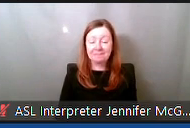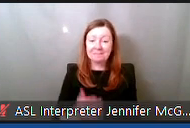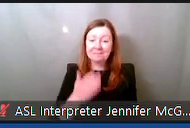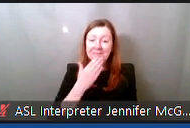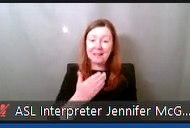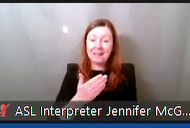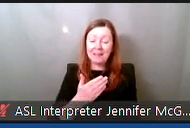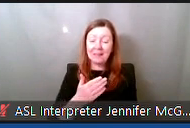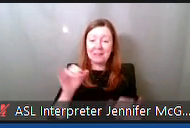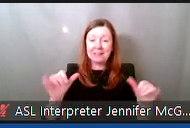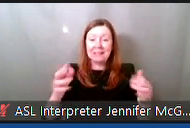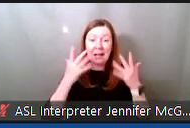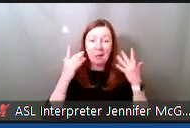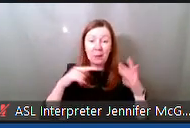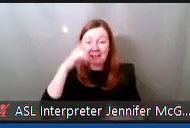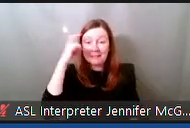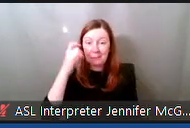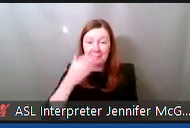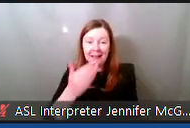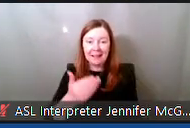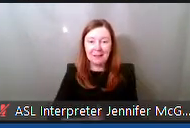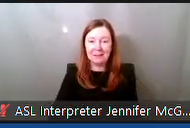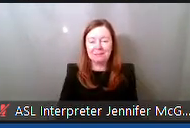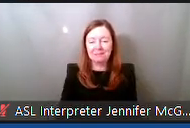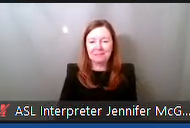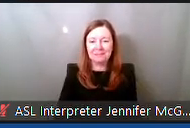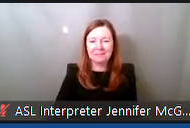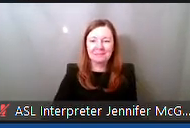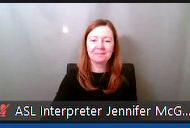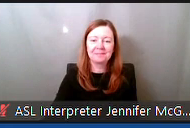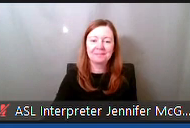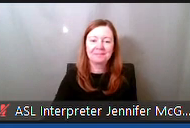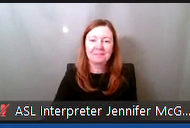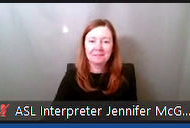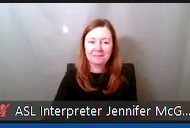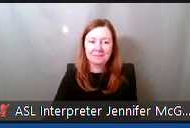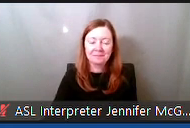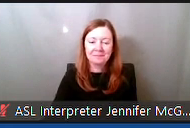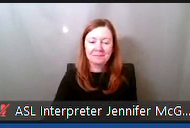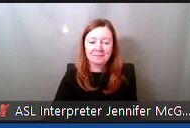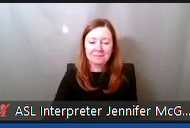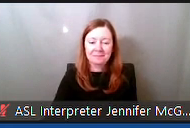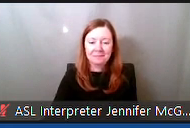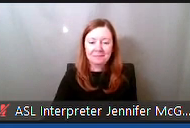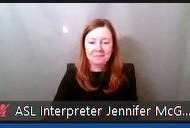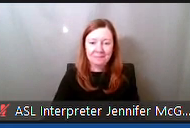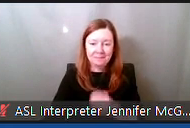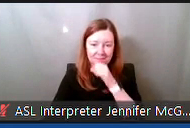PHL Community Response， 非常感谢大家的参与，希望有一个美好的夏天。